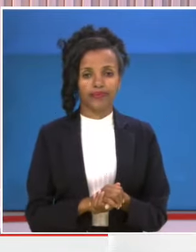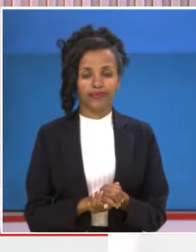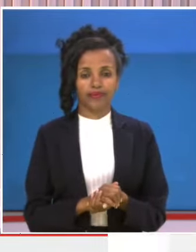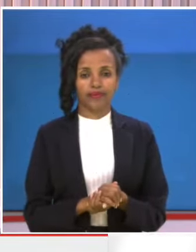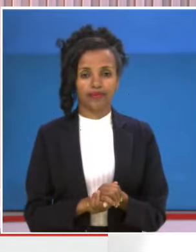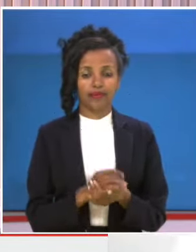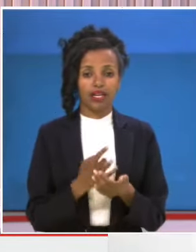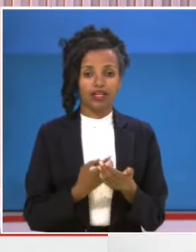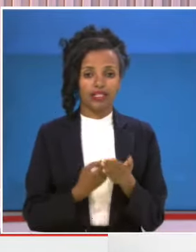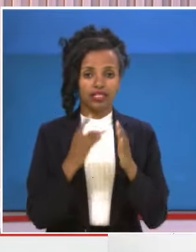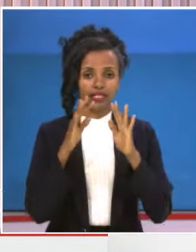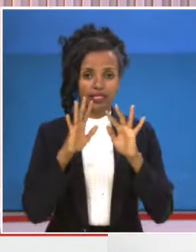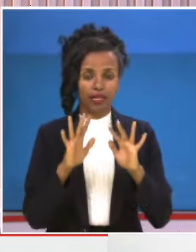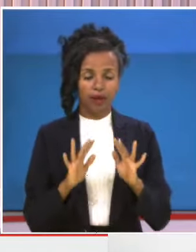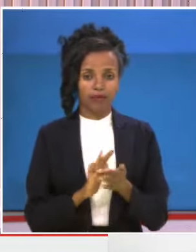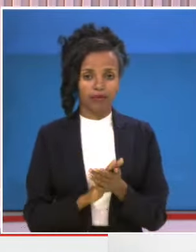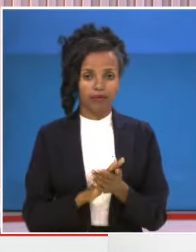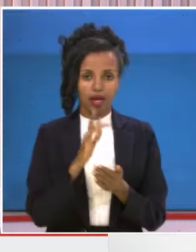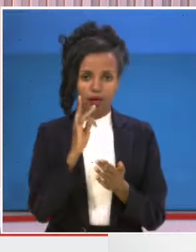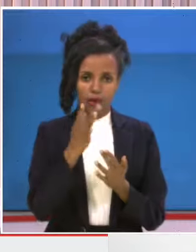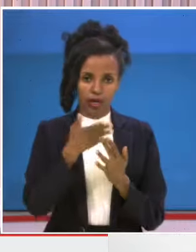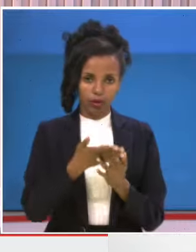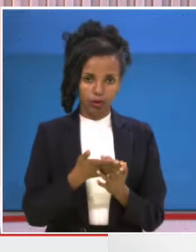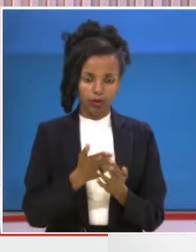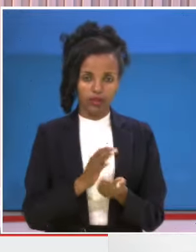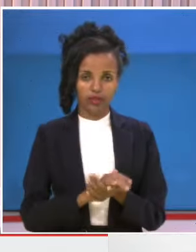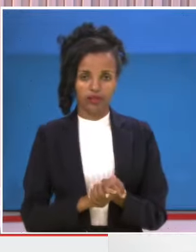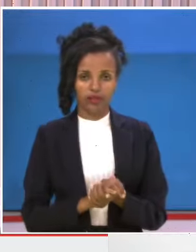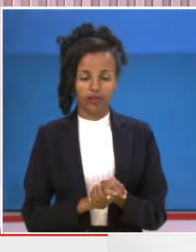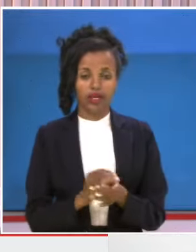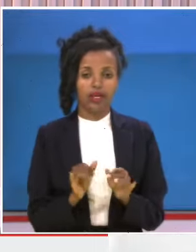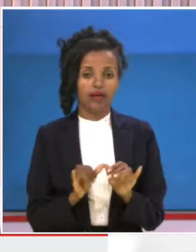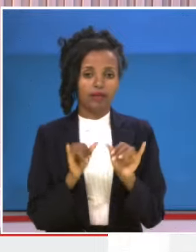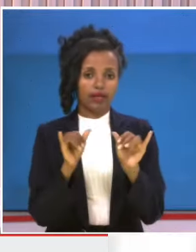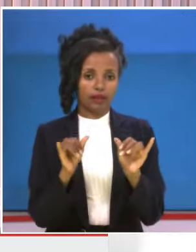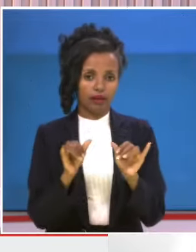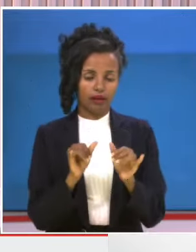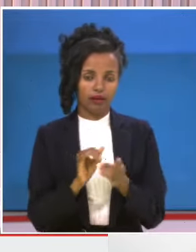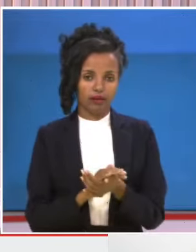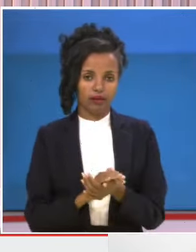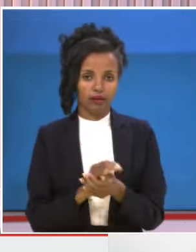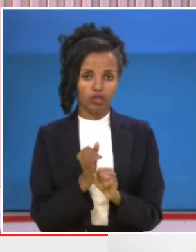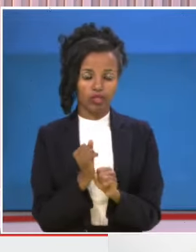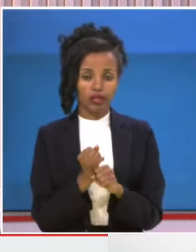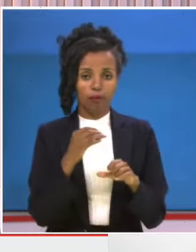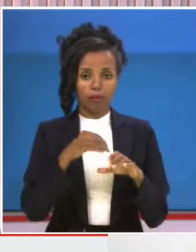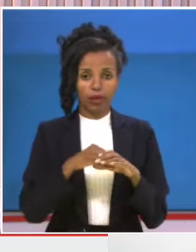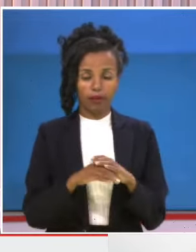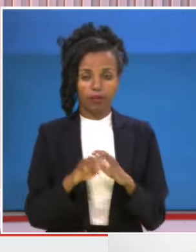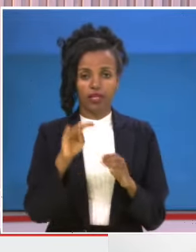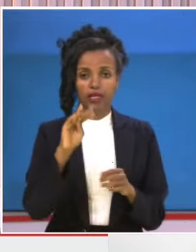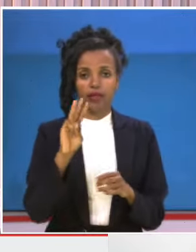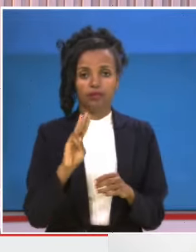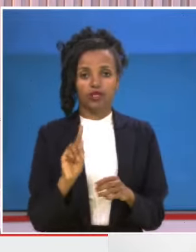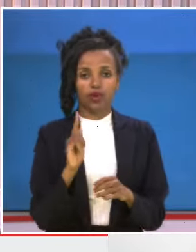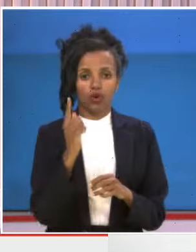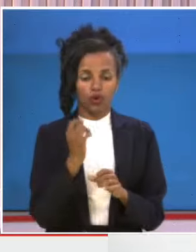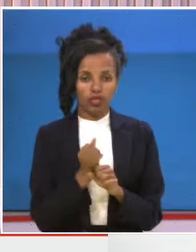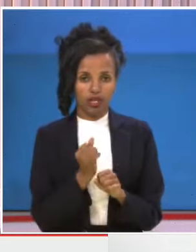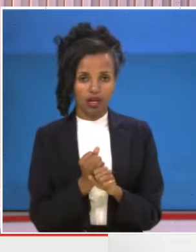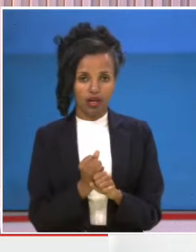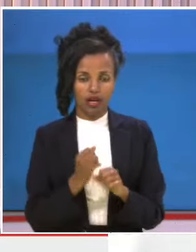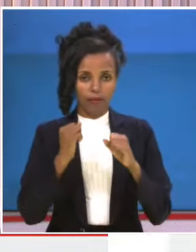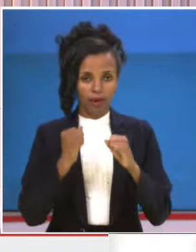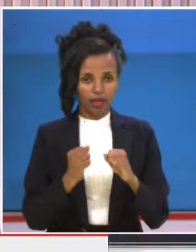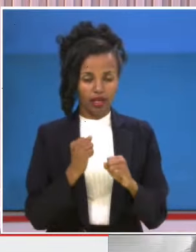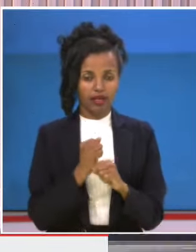ይህ ዝናብ በአንድ በኩል በቀጣይ ወደ ስራ መንገባበትን የመስኖ ስራችንን